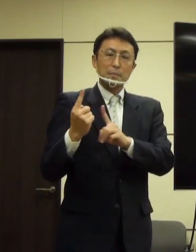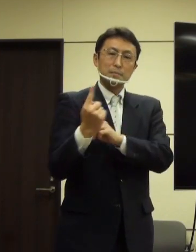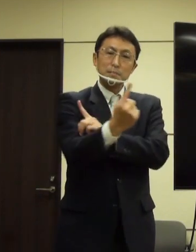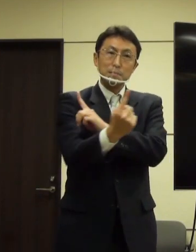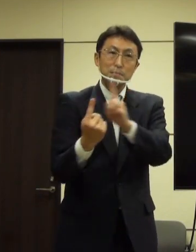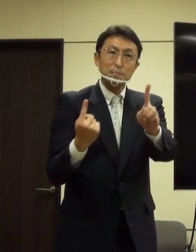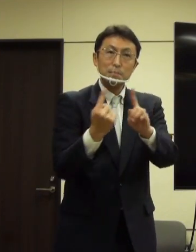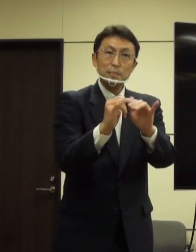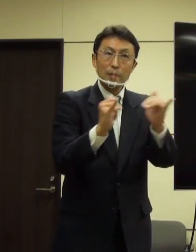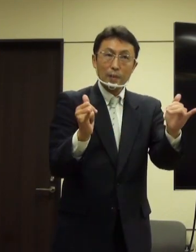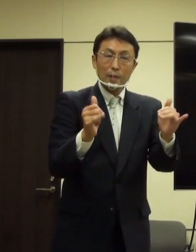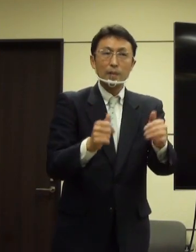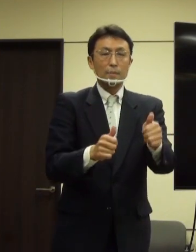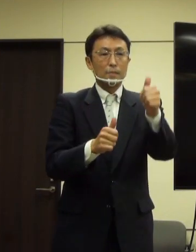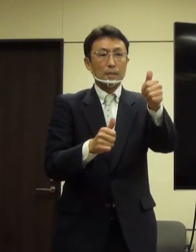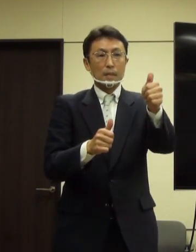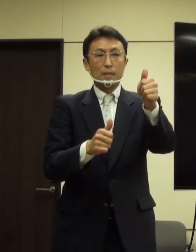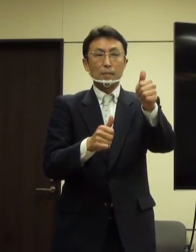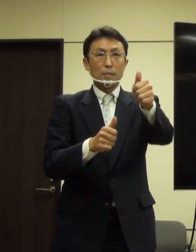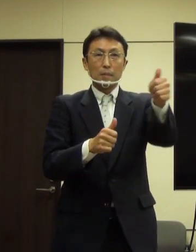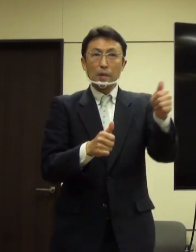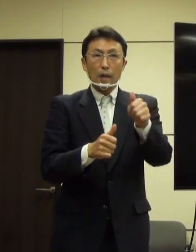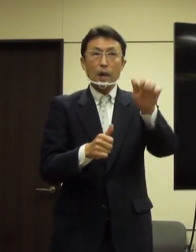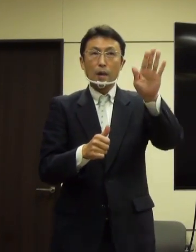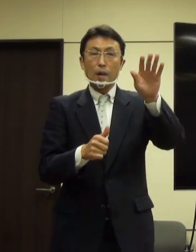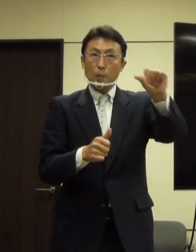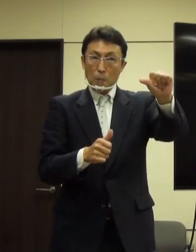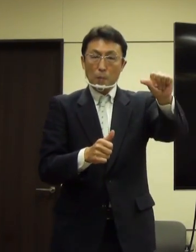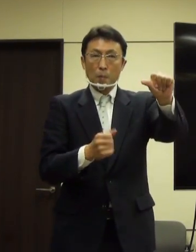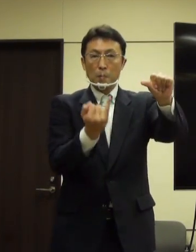男性が5名以上生が4名です